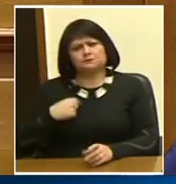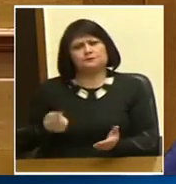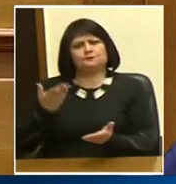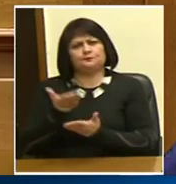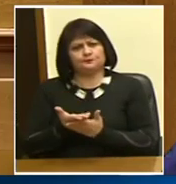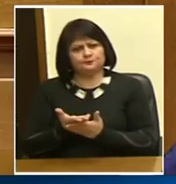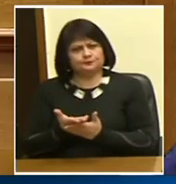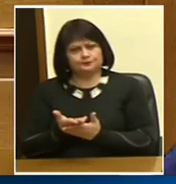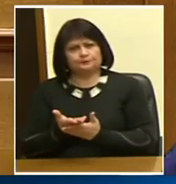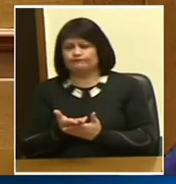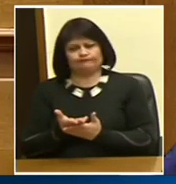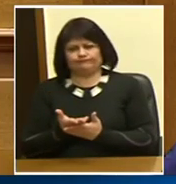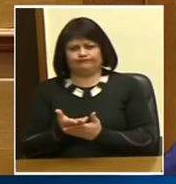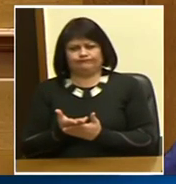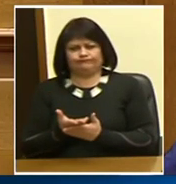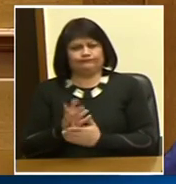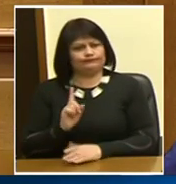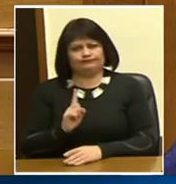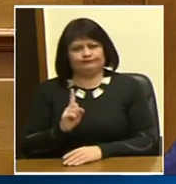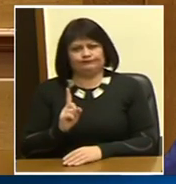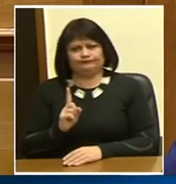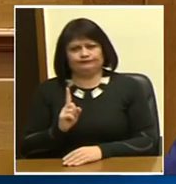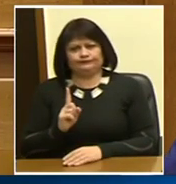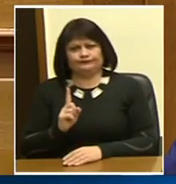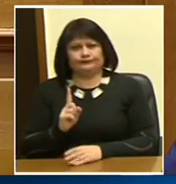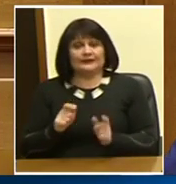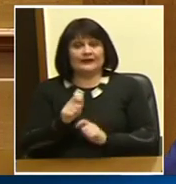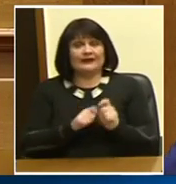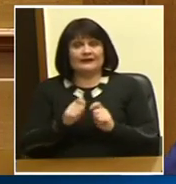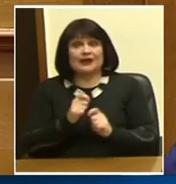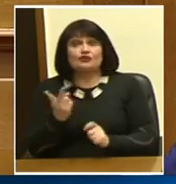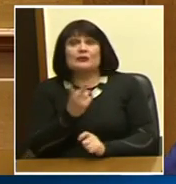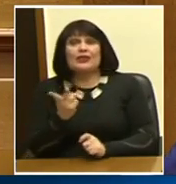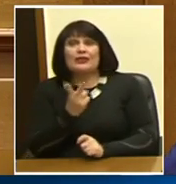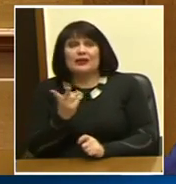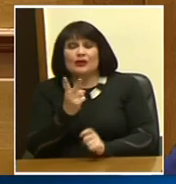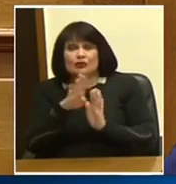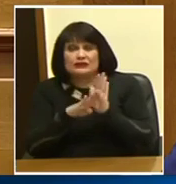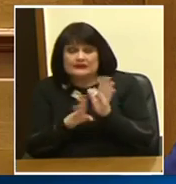δεν είναι αυτή. Δεν είναι να δημιουργήσουμε ένα διπολικό σύστημα.